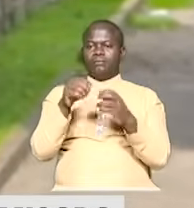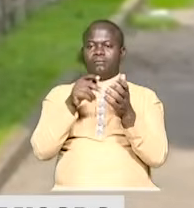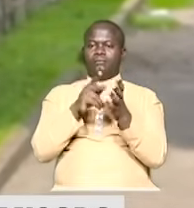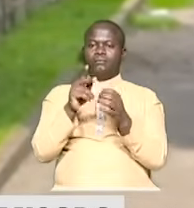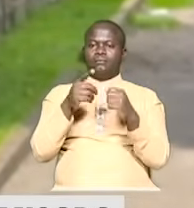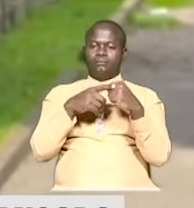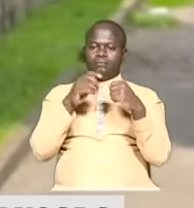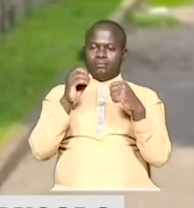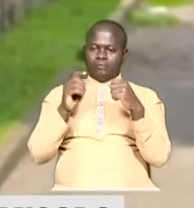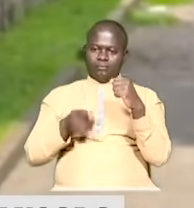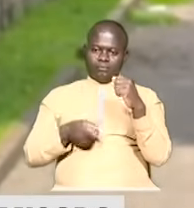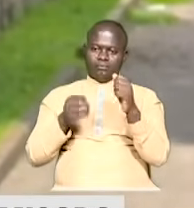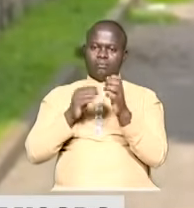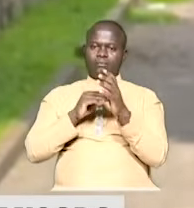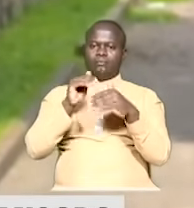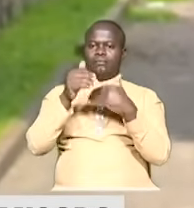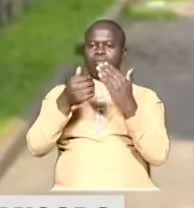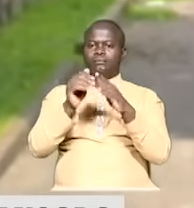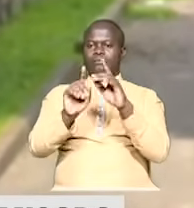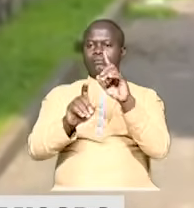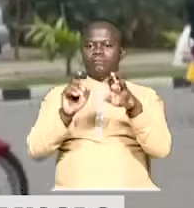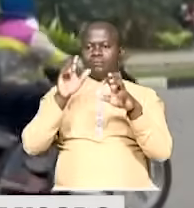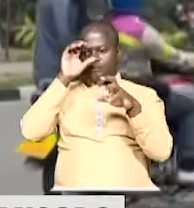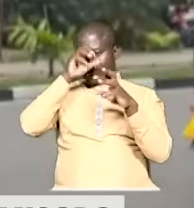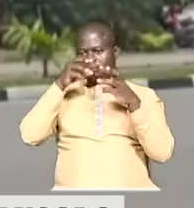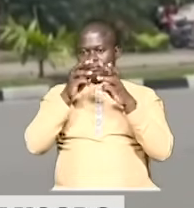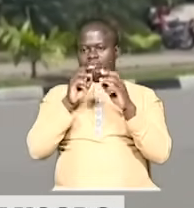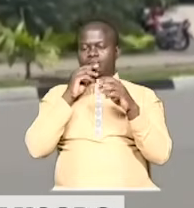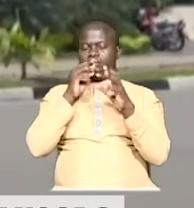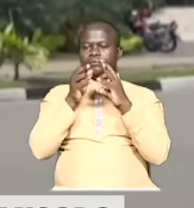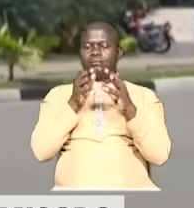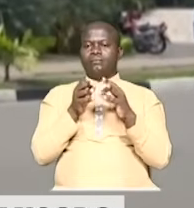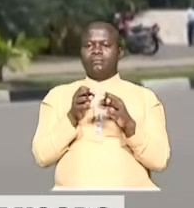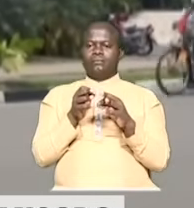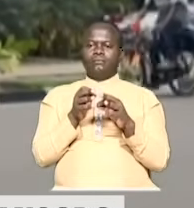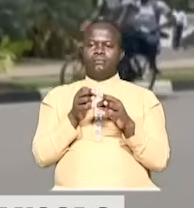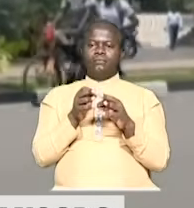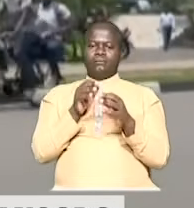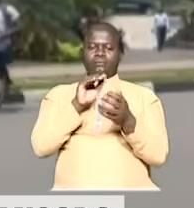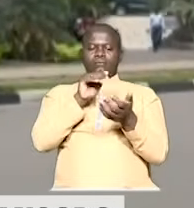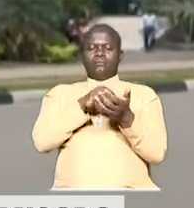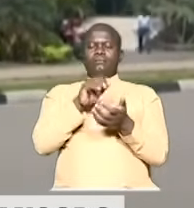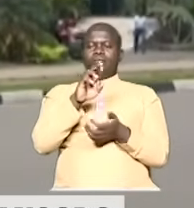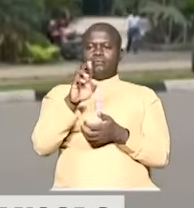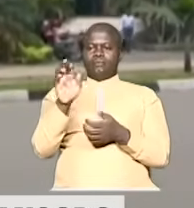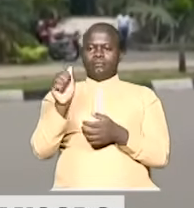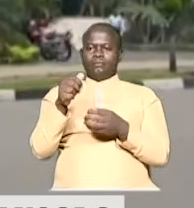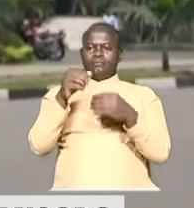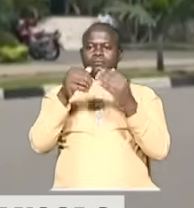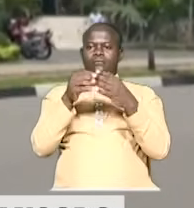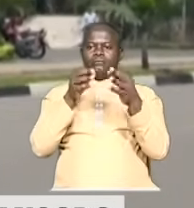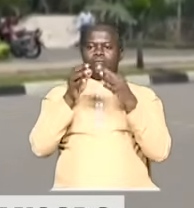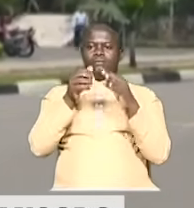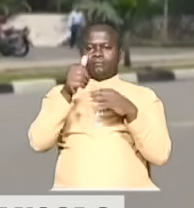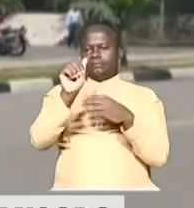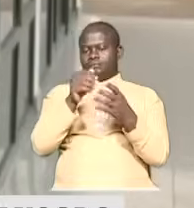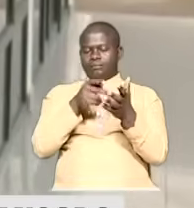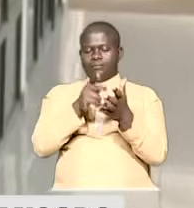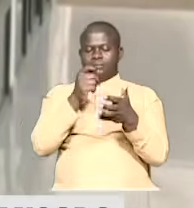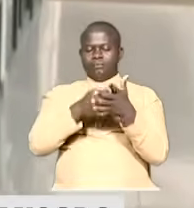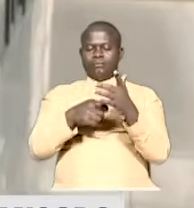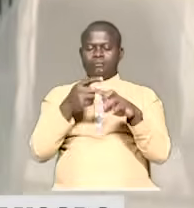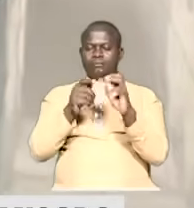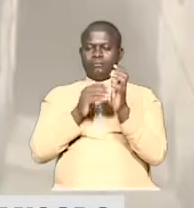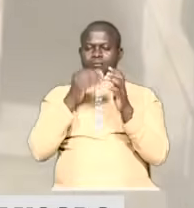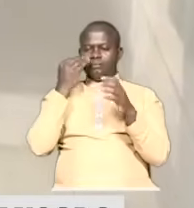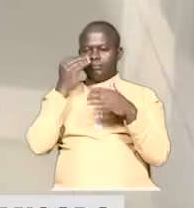600 yaza kubikubazuka ukuntu umusobanurira ikigo cy'imisoro n'amahoro gitanga ibisobanuro kuri aba basora bibaza ariko